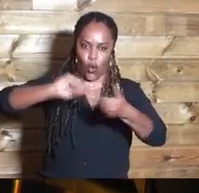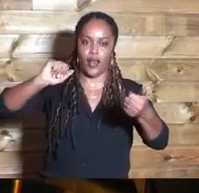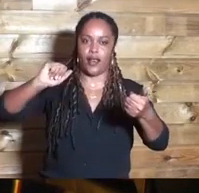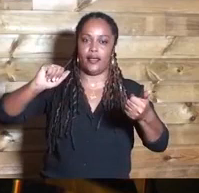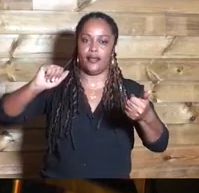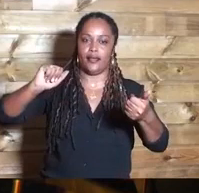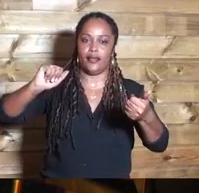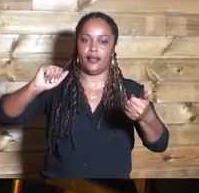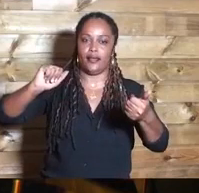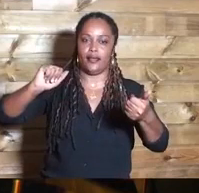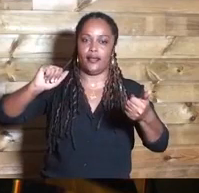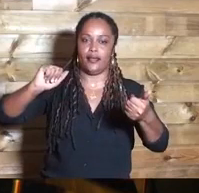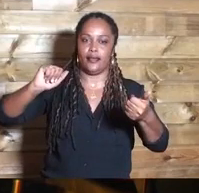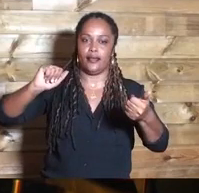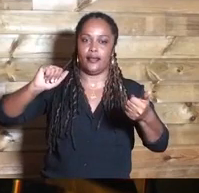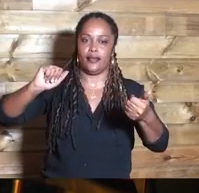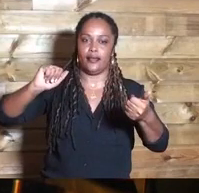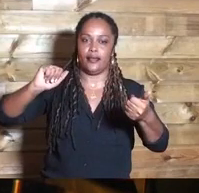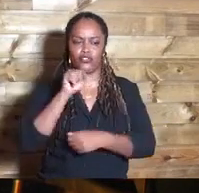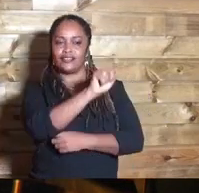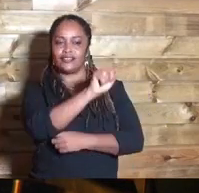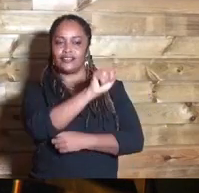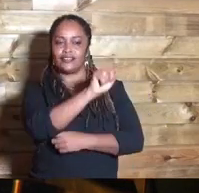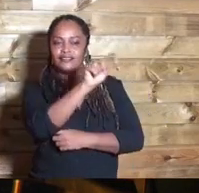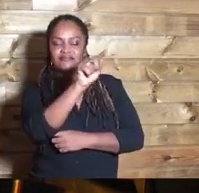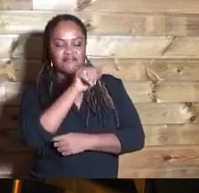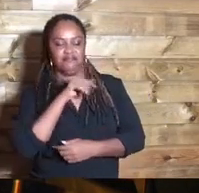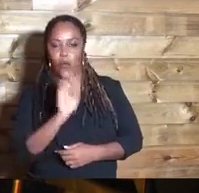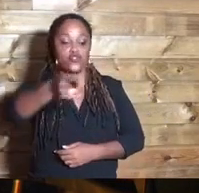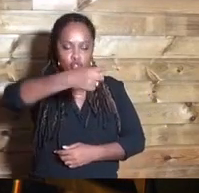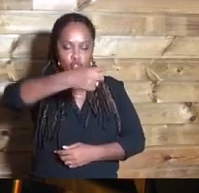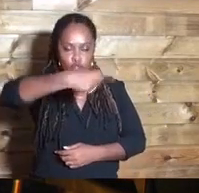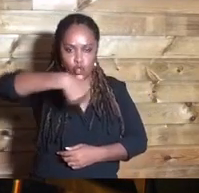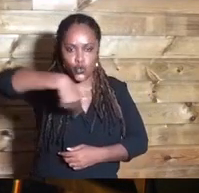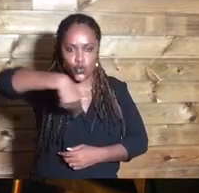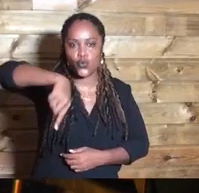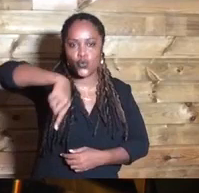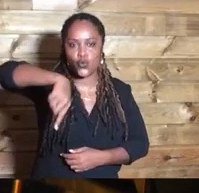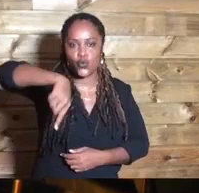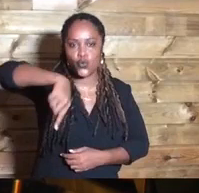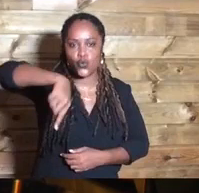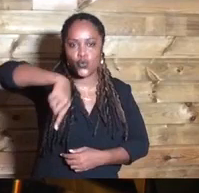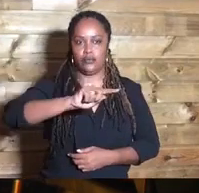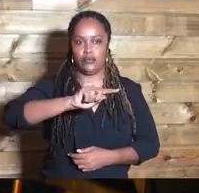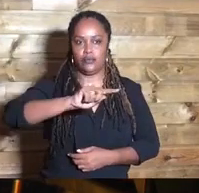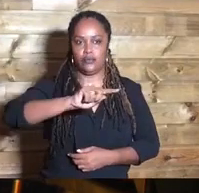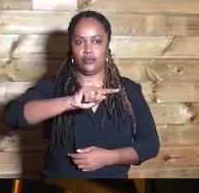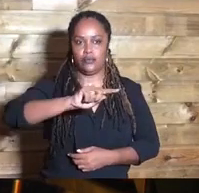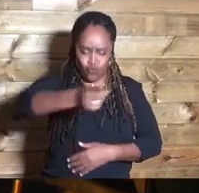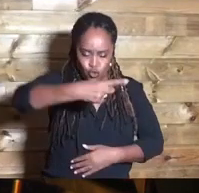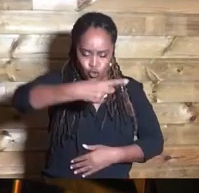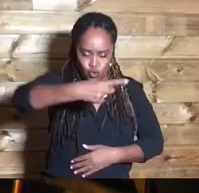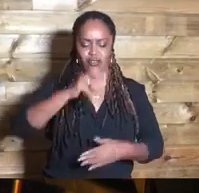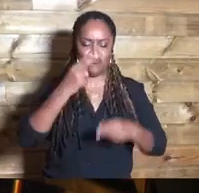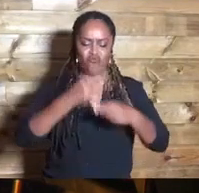je te dis nous, parce que pas simplement parce que moi, Adam, mais parce que Zot trouve un nom qui